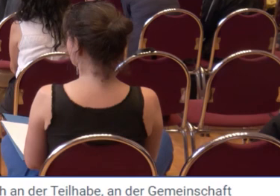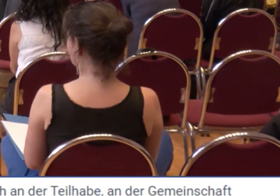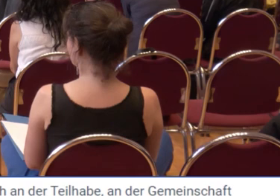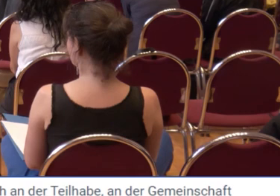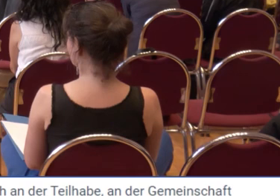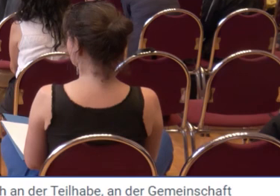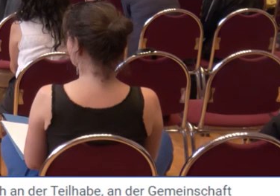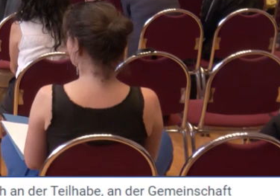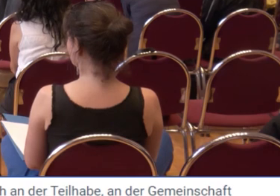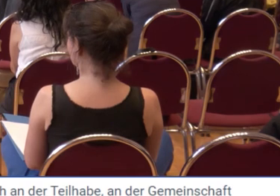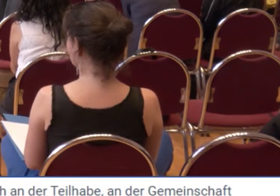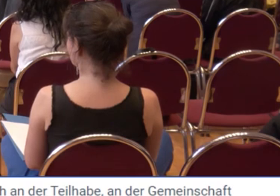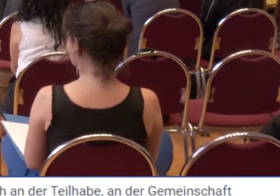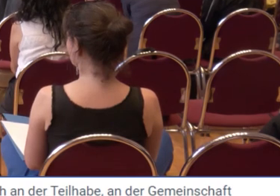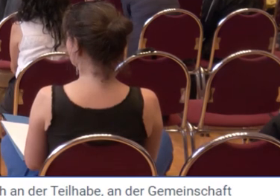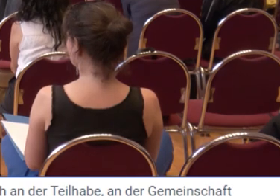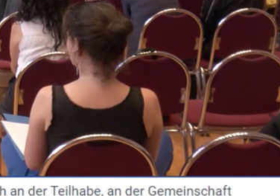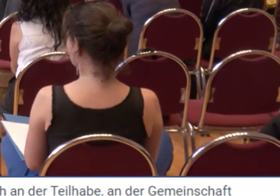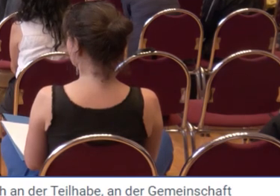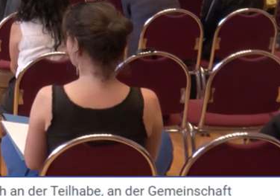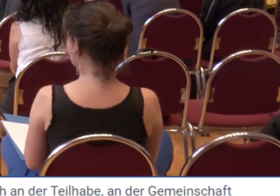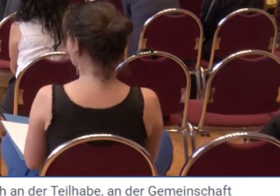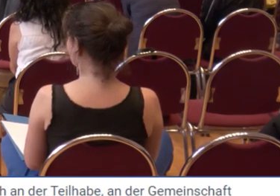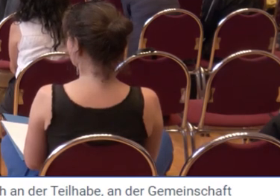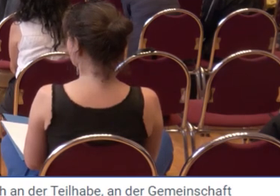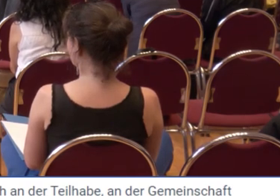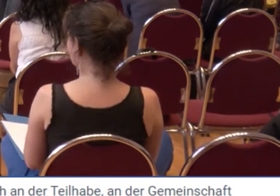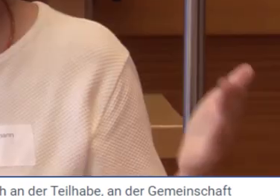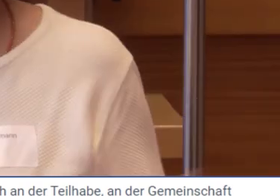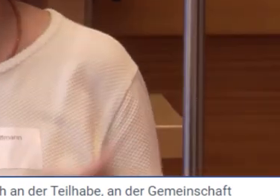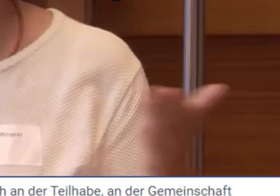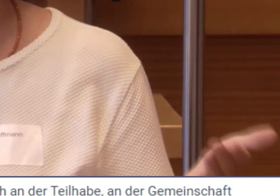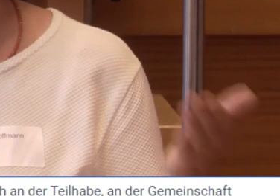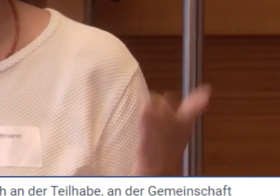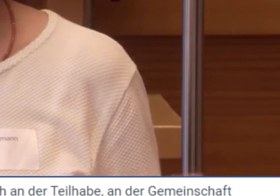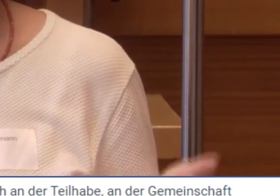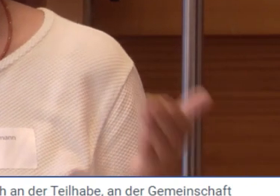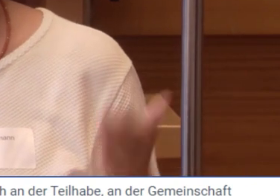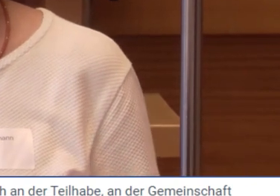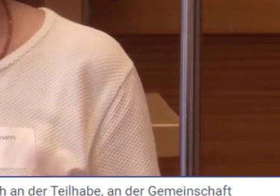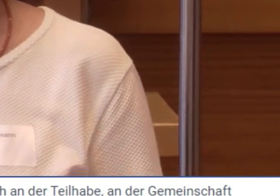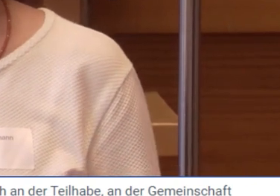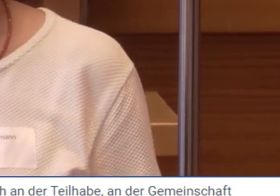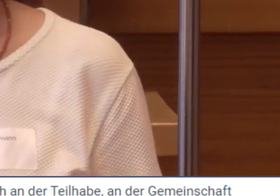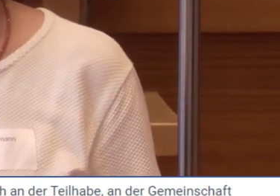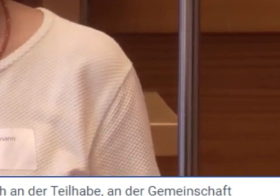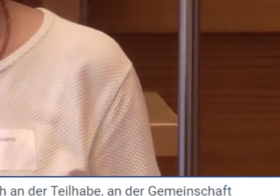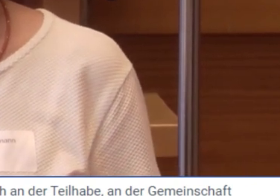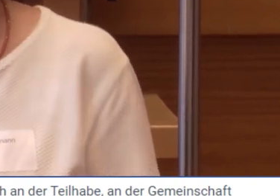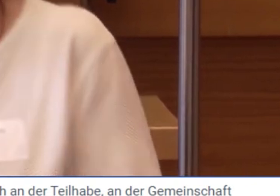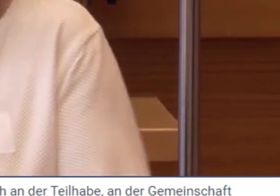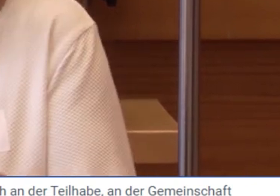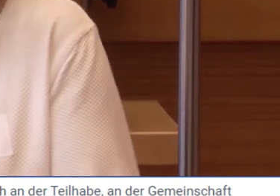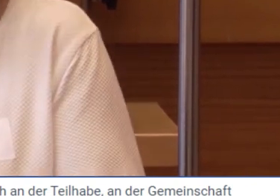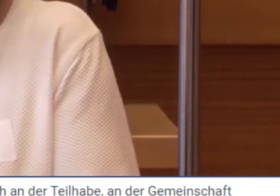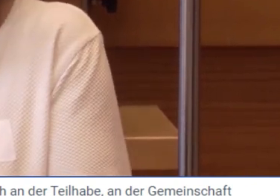keine Unterstützung er kommt damit voll klar oder dann ist das keine wesentliche Behinderung